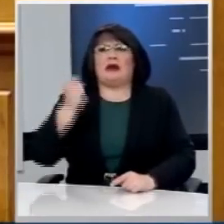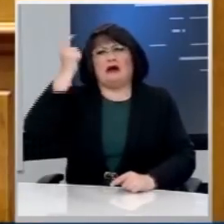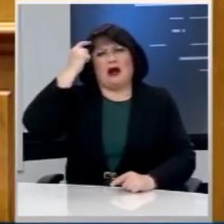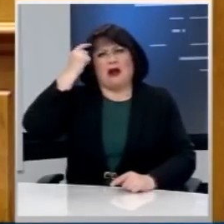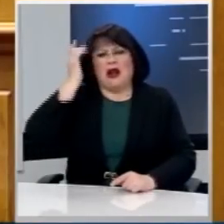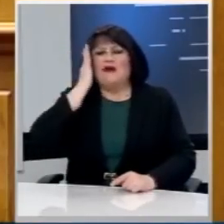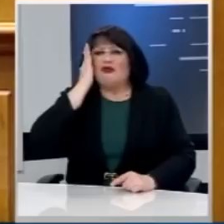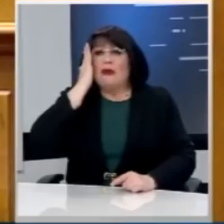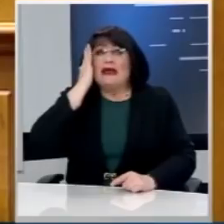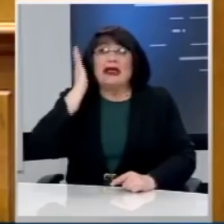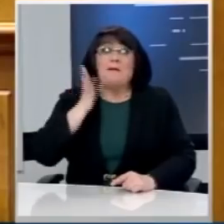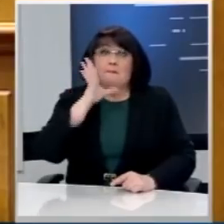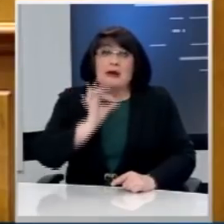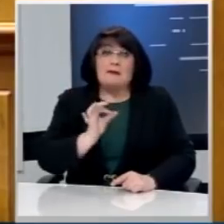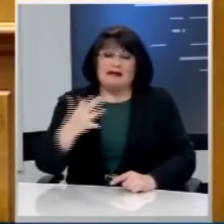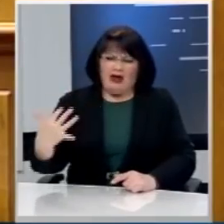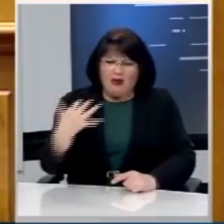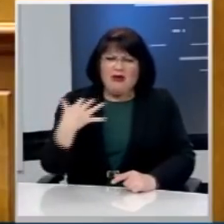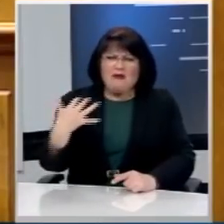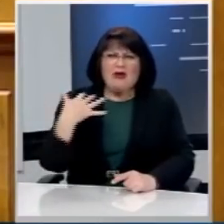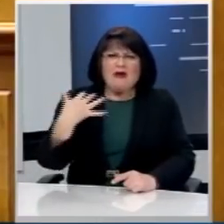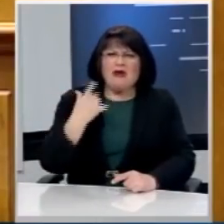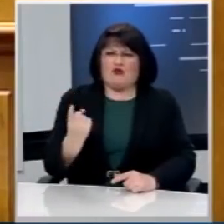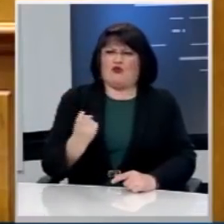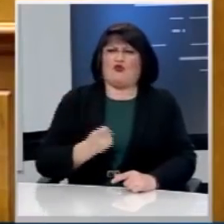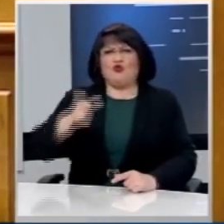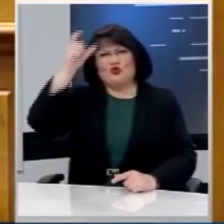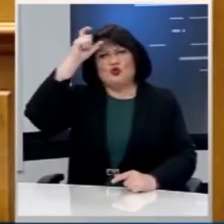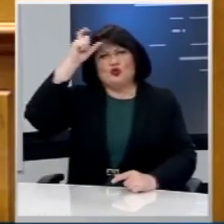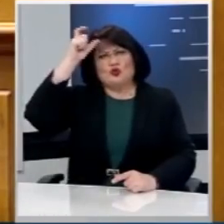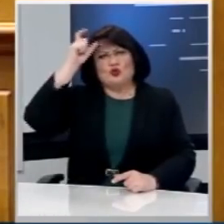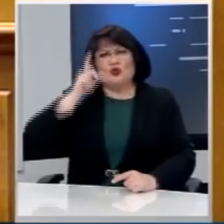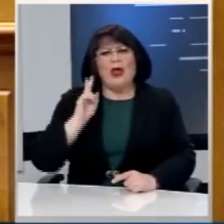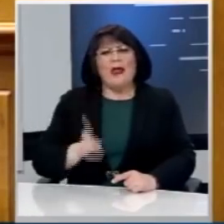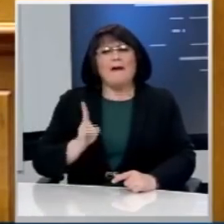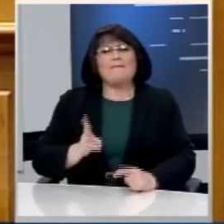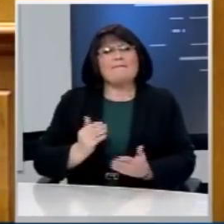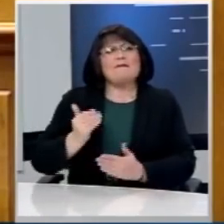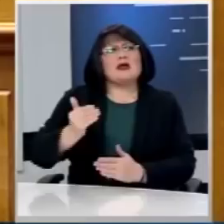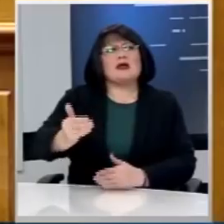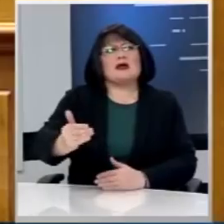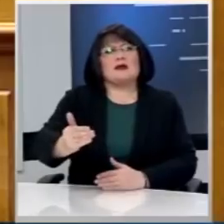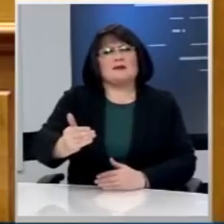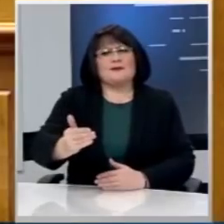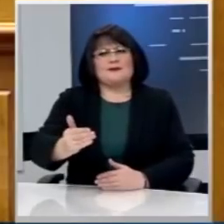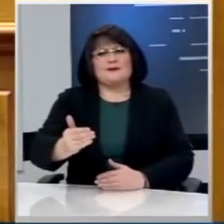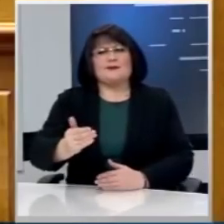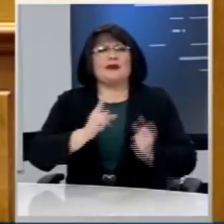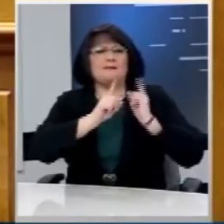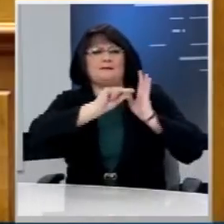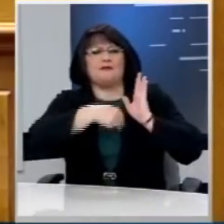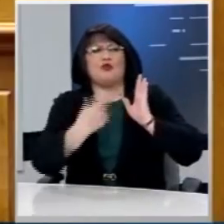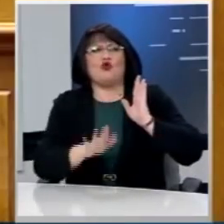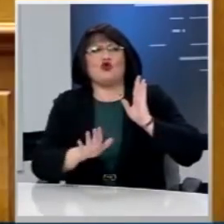είναι γεγονός πως η επιθετικότητα της Τουρκίας έκανε άλλο ένα επικίνδυνο βήμα μπροστά με το μνημόνιο